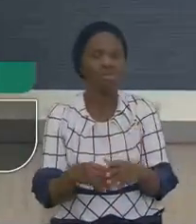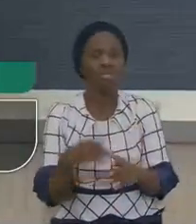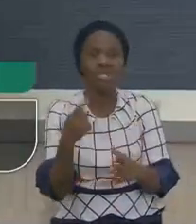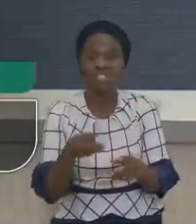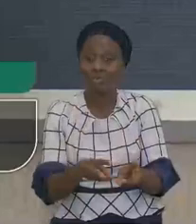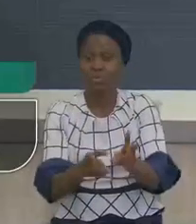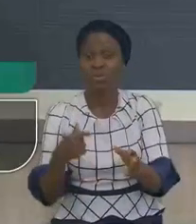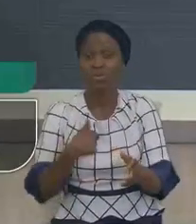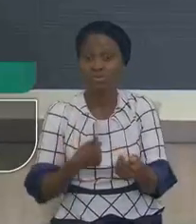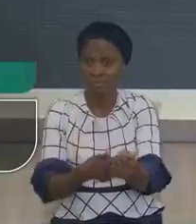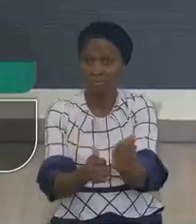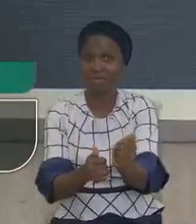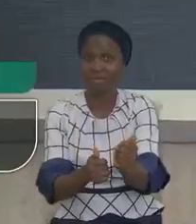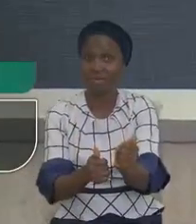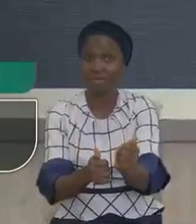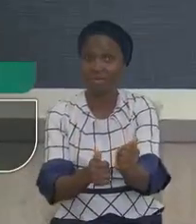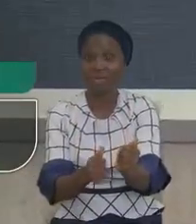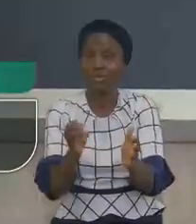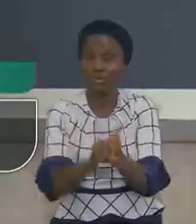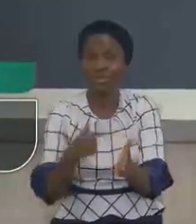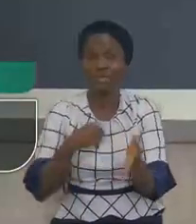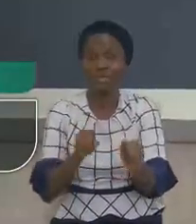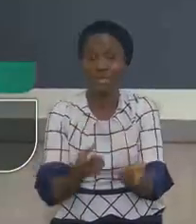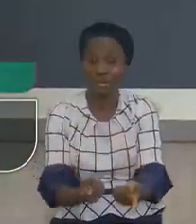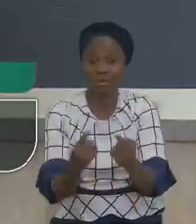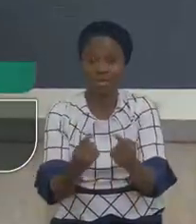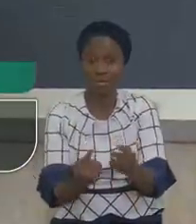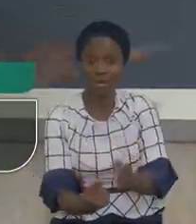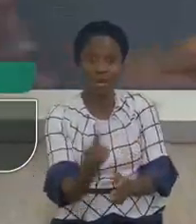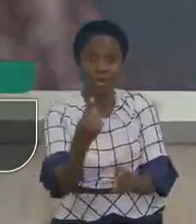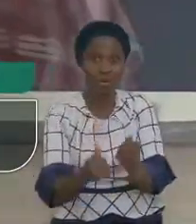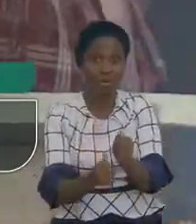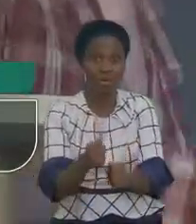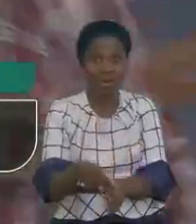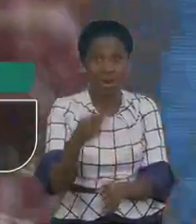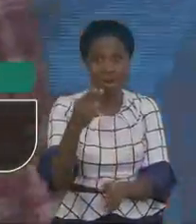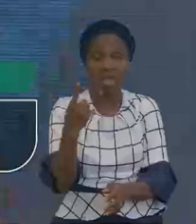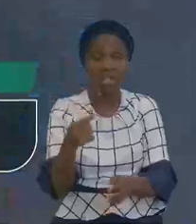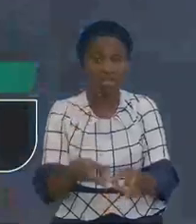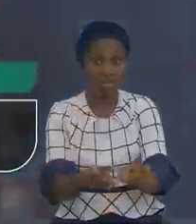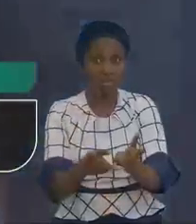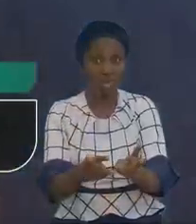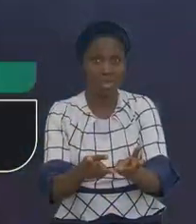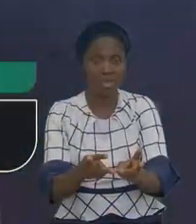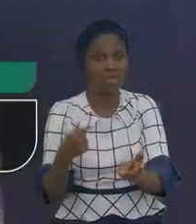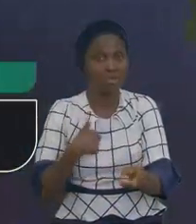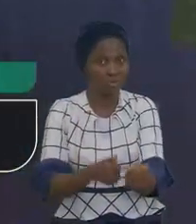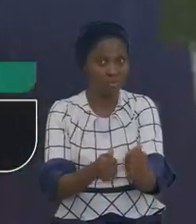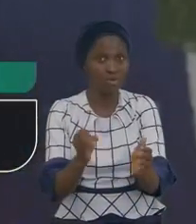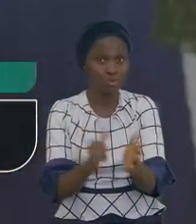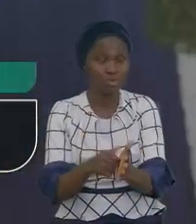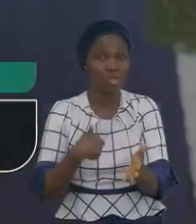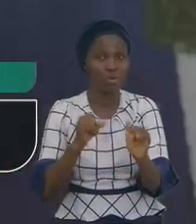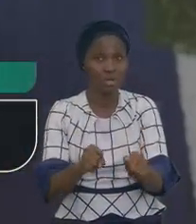plus haut. La voie à suivre pour aller au sommet de la montagne. C'est la voie